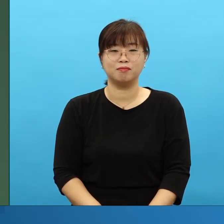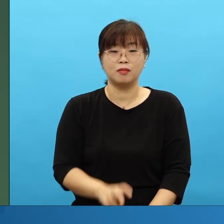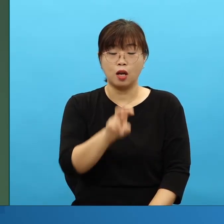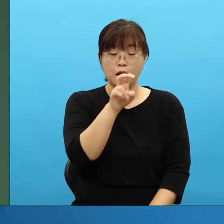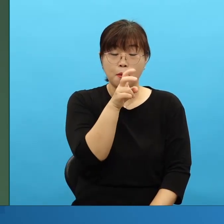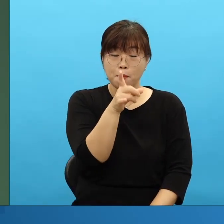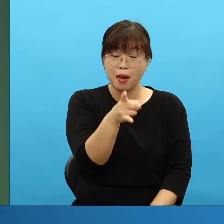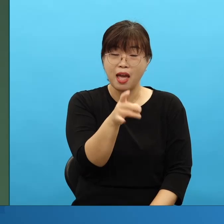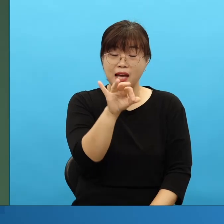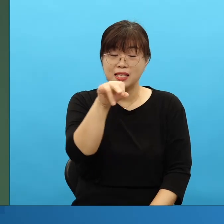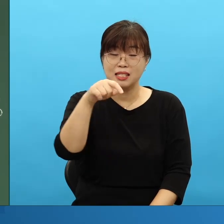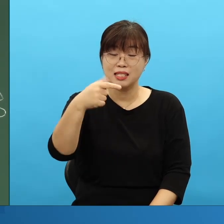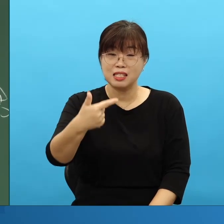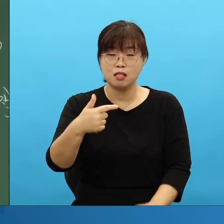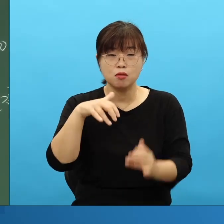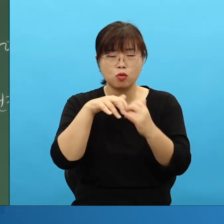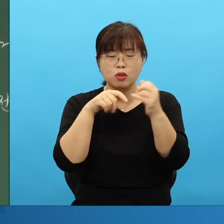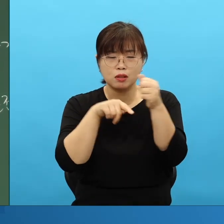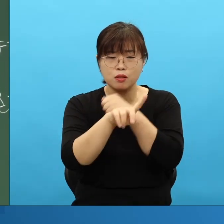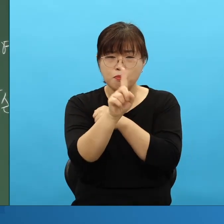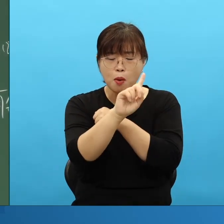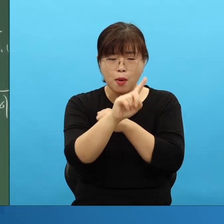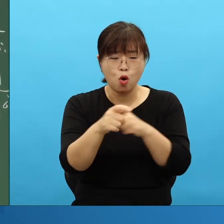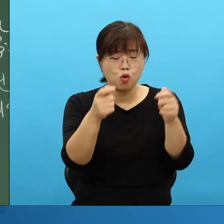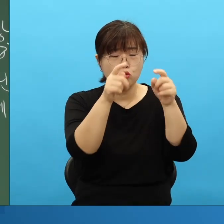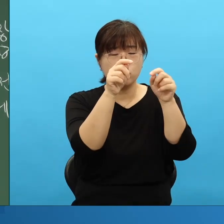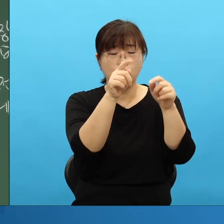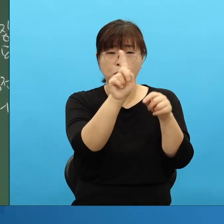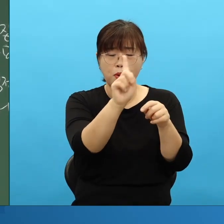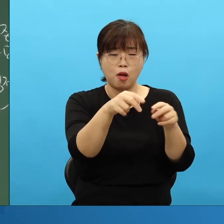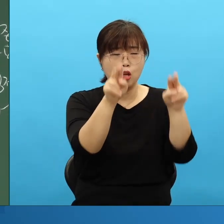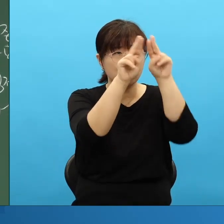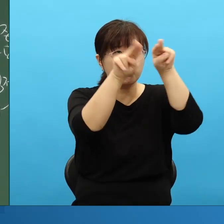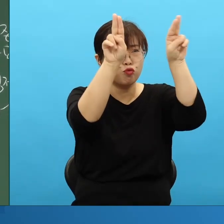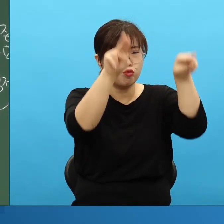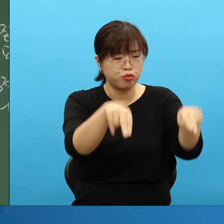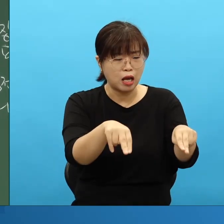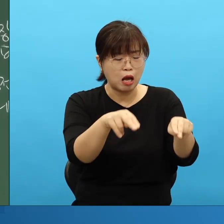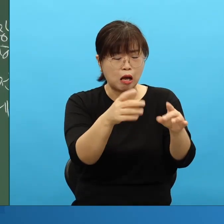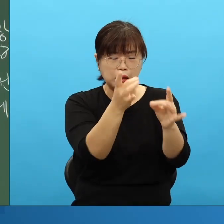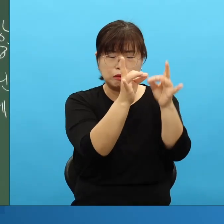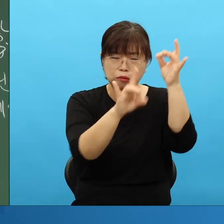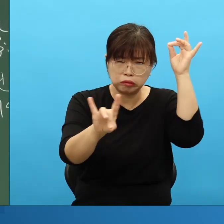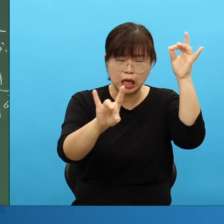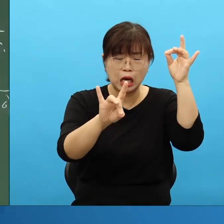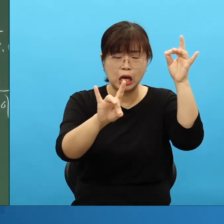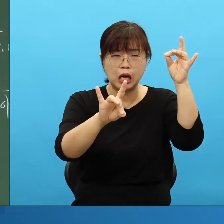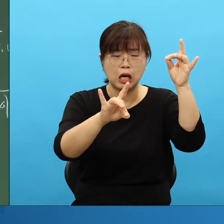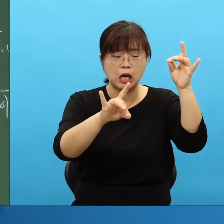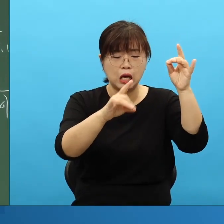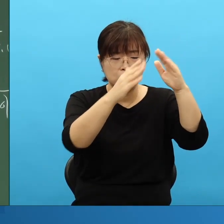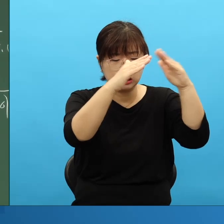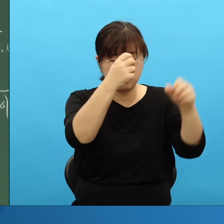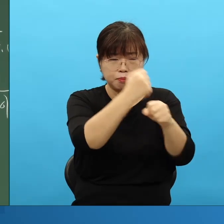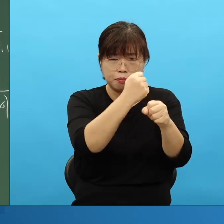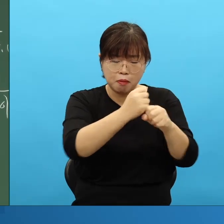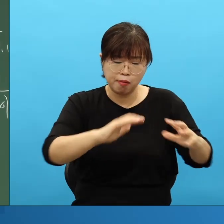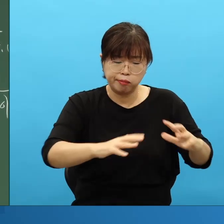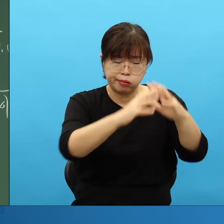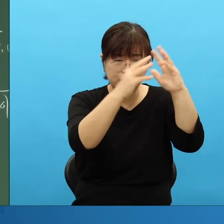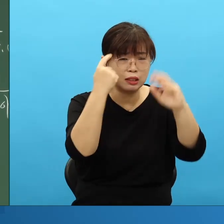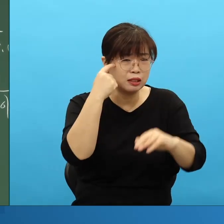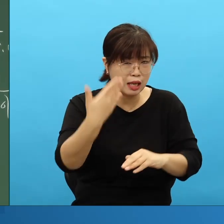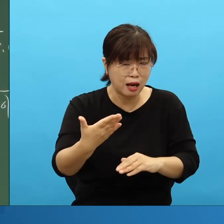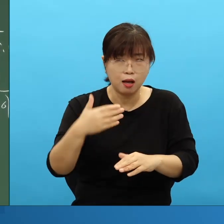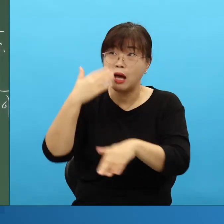우상 신전을 지었느냐 하나님의 성전을 지었느냐 이게 굉장한 전쟁이에요. It's a Masonic warfare. It actually